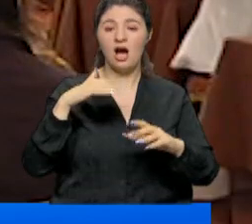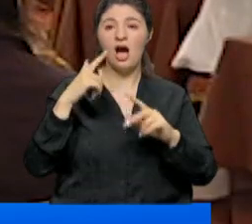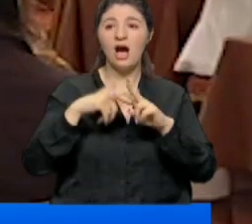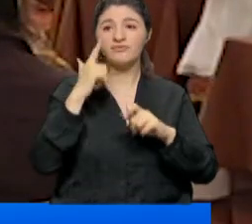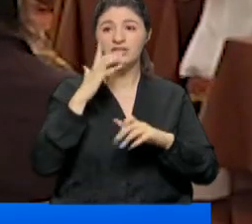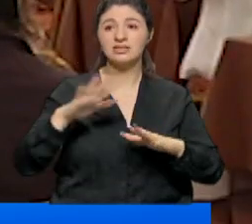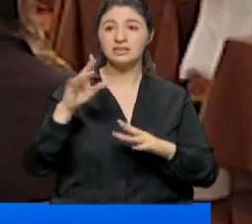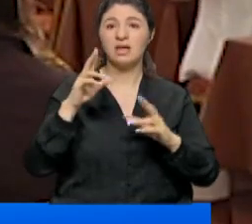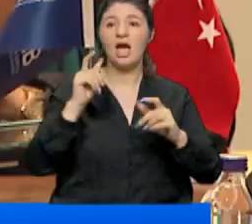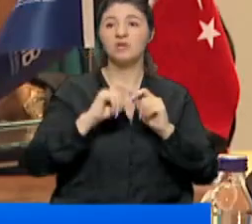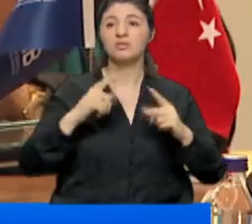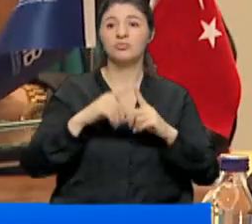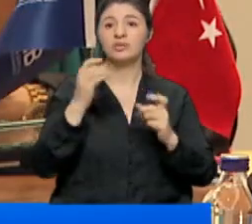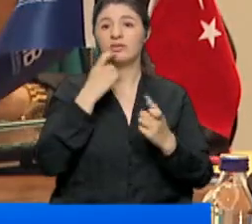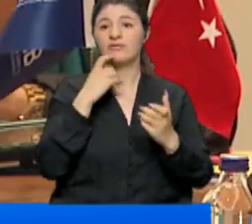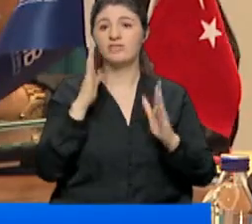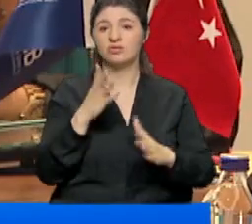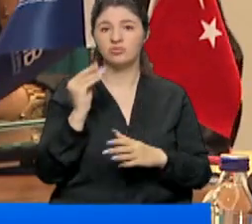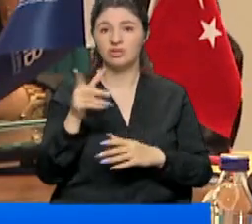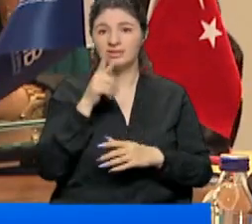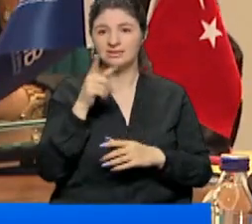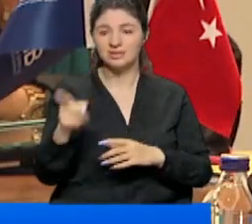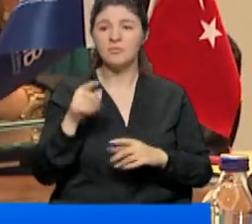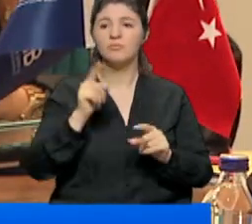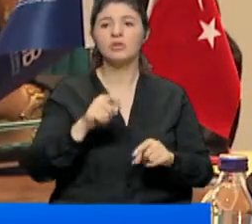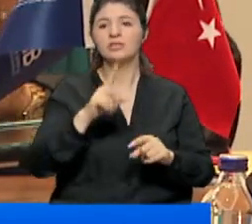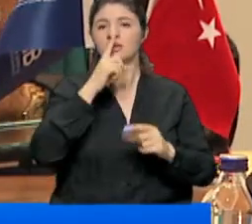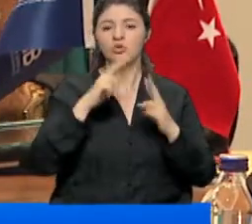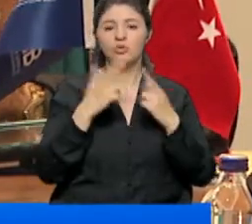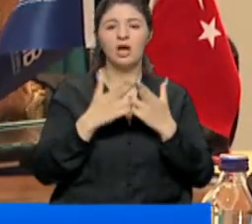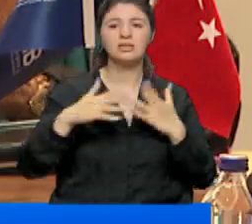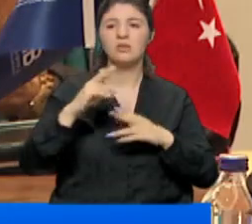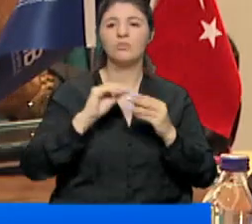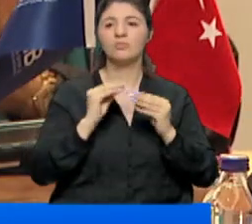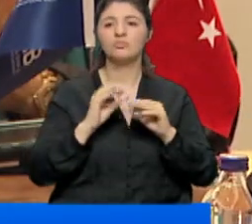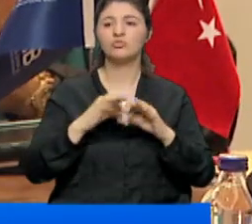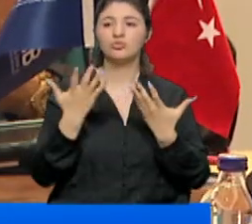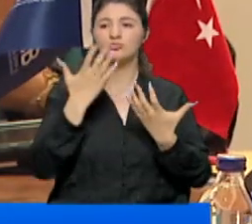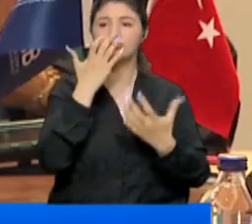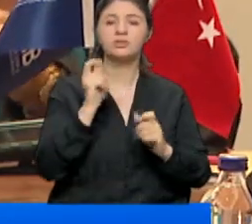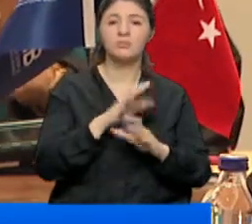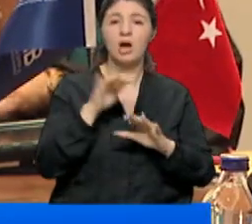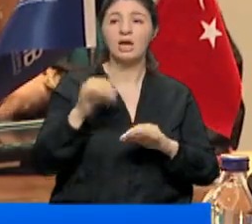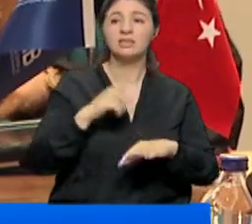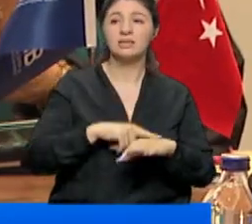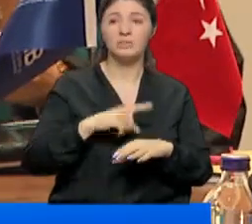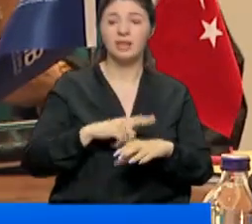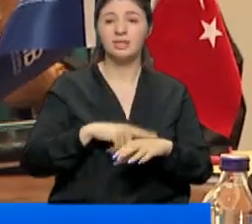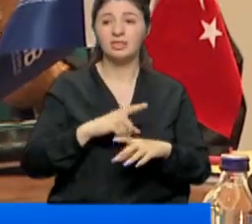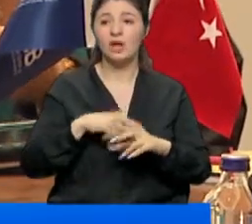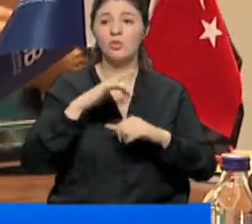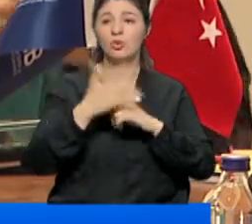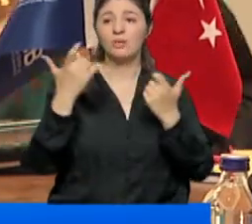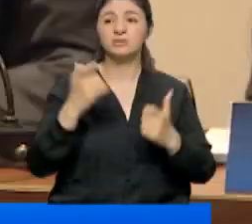Zirvesi bu yıl da çok ses getirecek alır sadece küresel sorunların konuşup çözülmüyor aynı zamanda